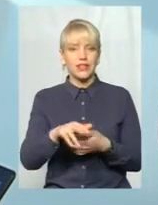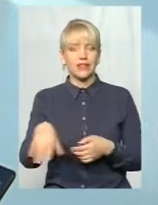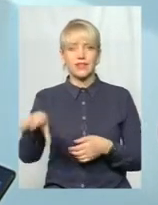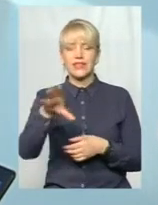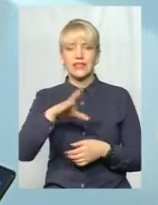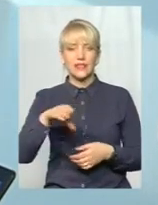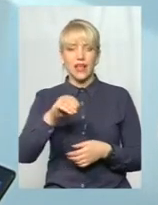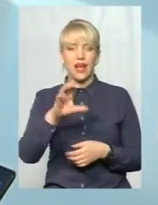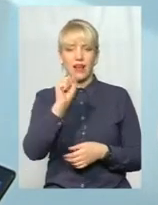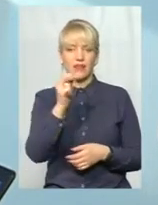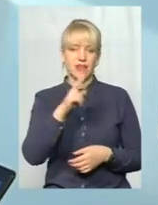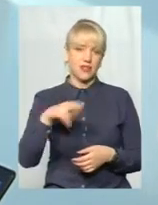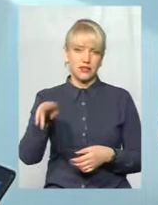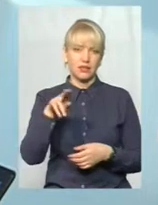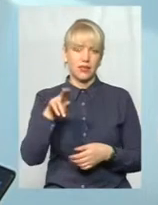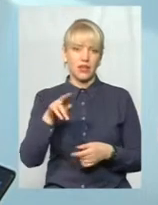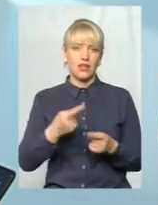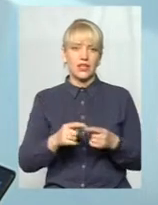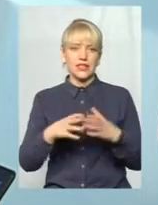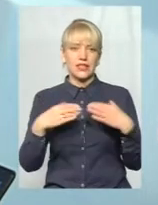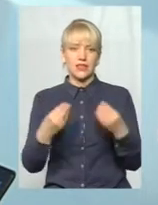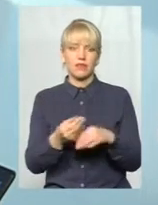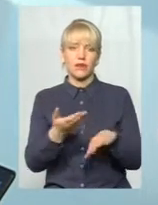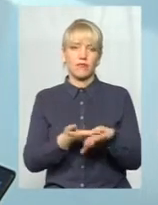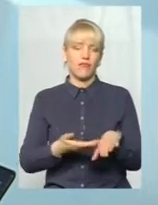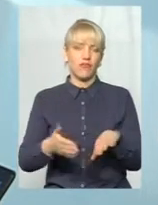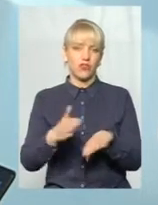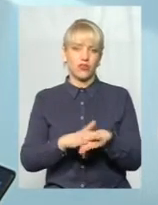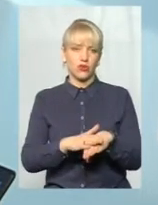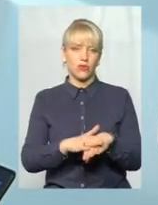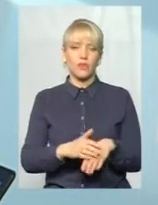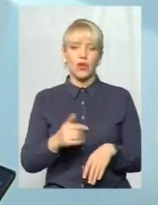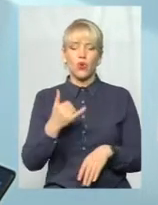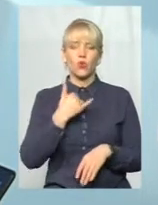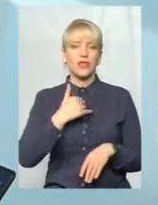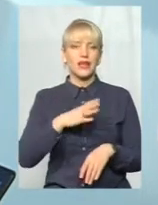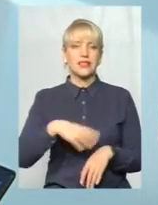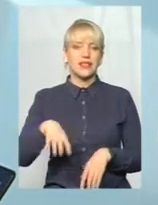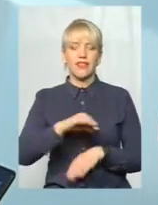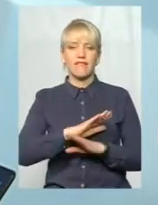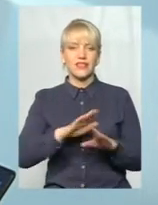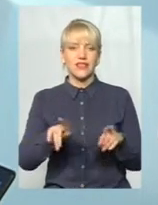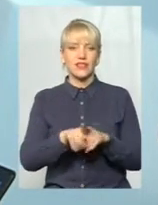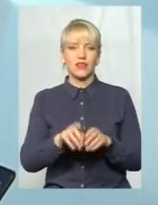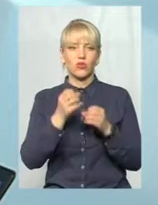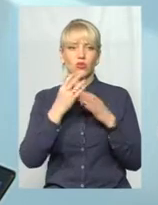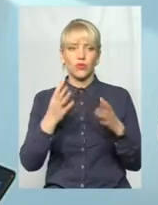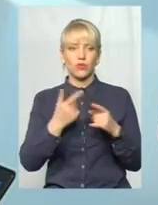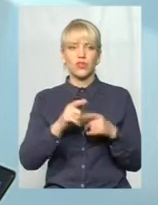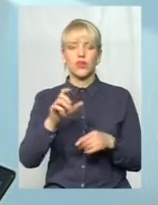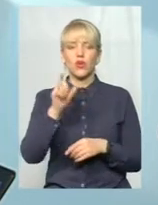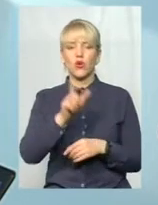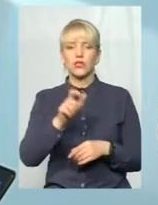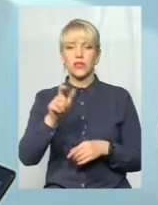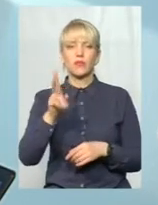ада сім'ям – це дуже важко. В нас не все так дуже добре навіть з тими особами, які офіційно